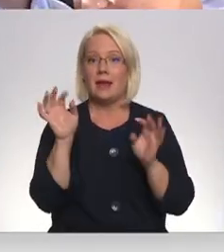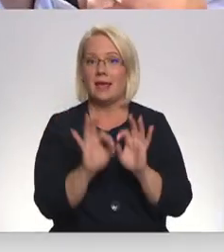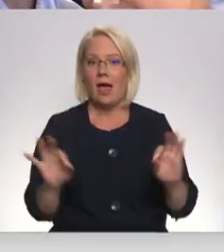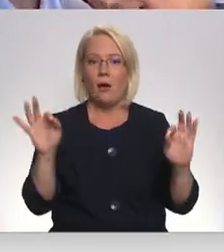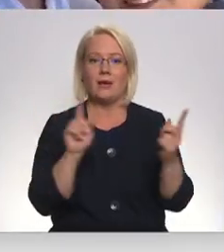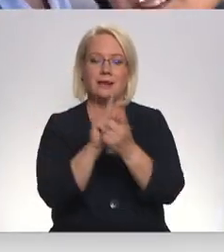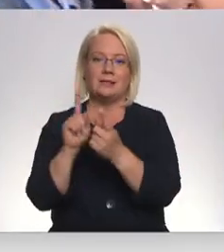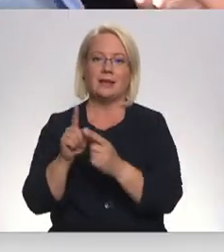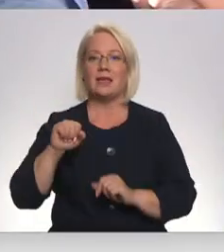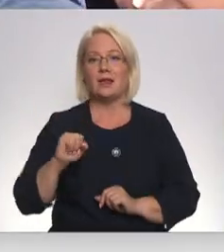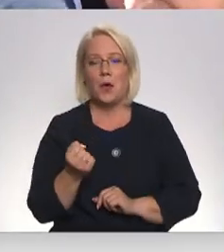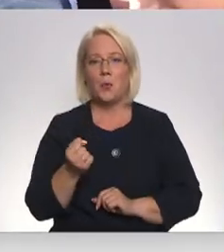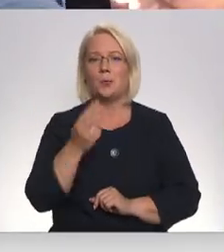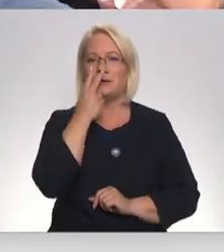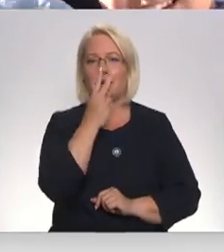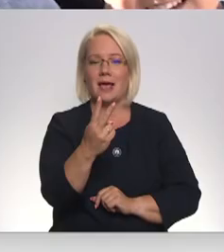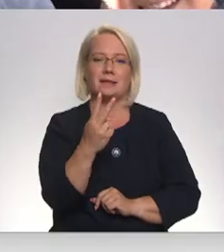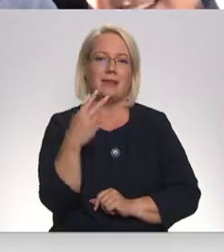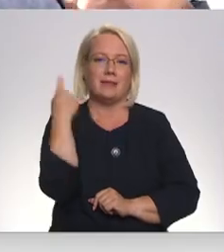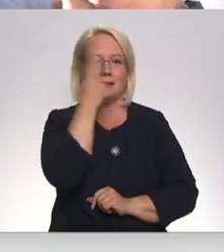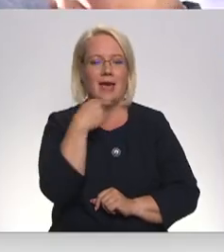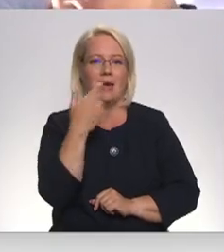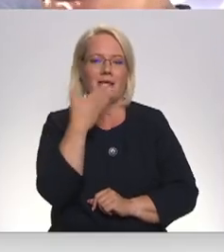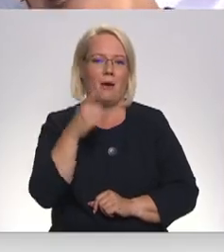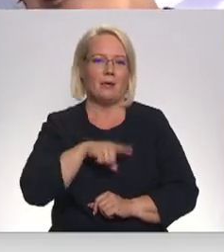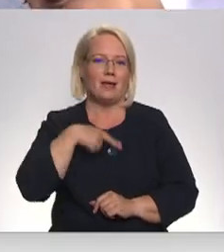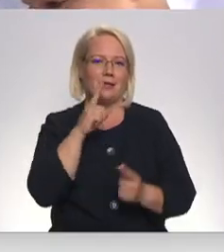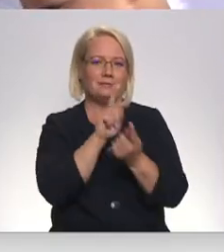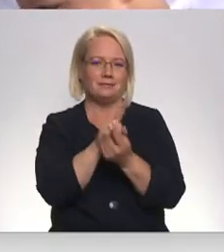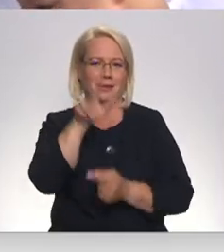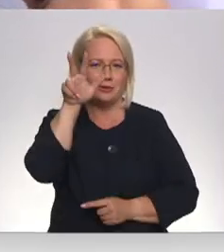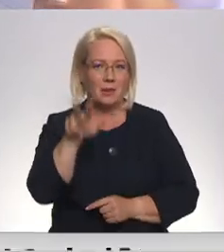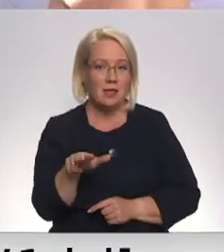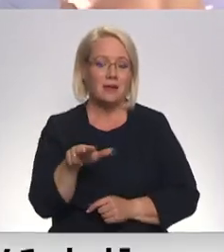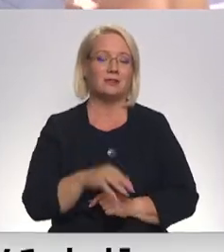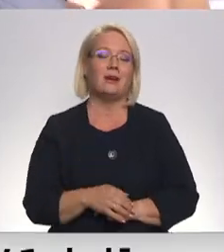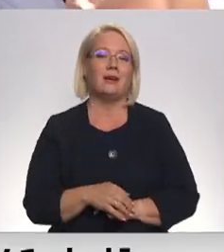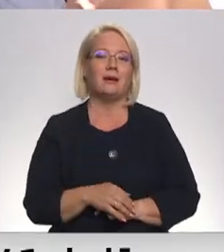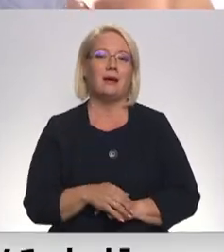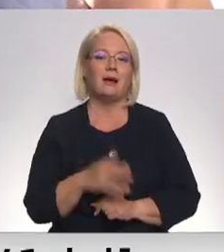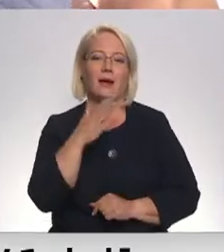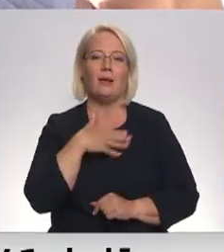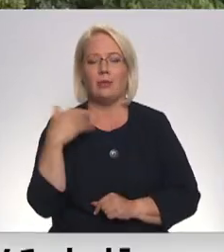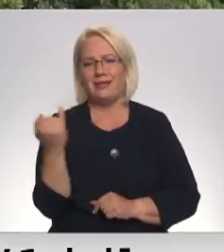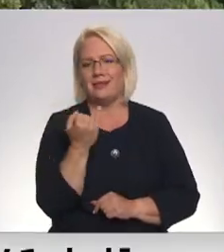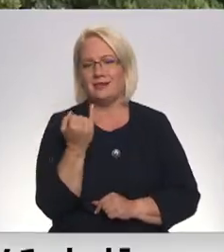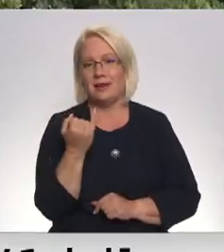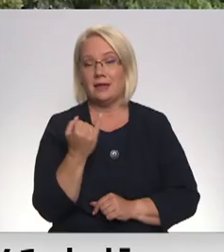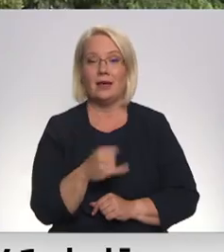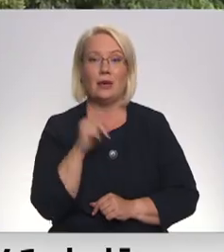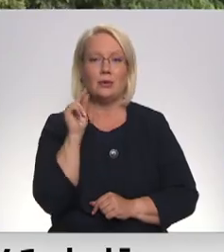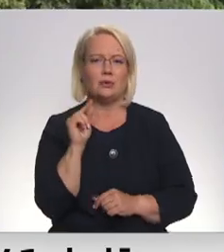un redzēt atkal sejas, kas nav redzētas 3 mēnešus. Un diezgan interesanti.